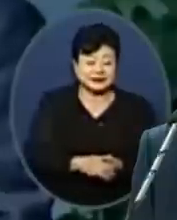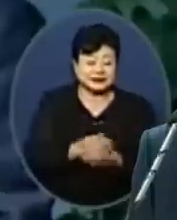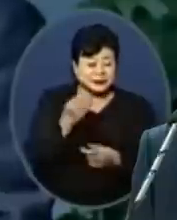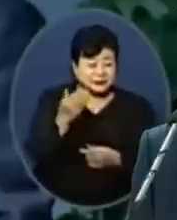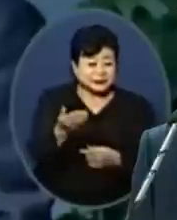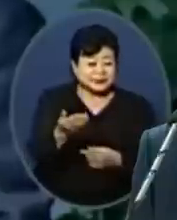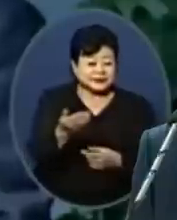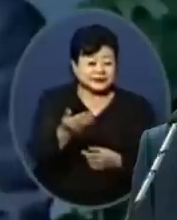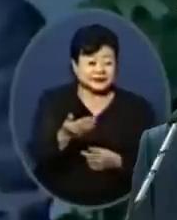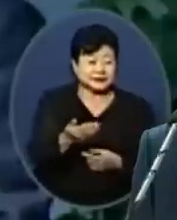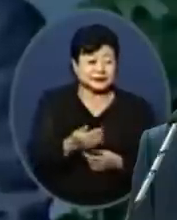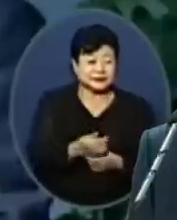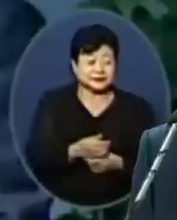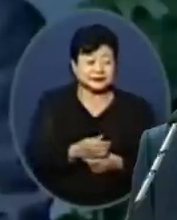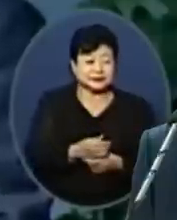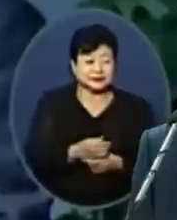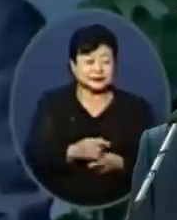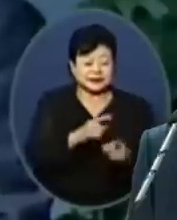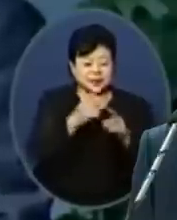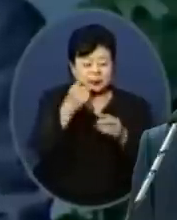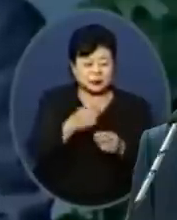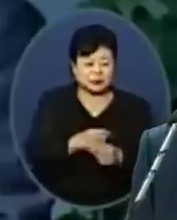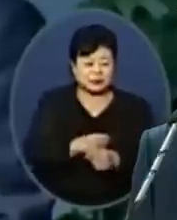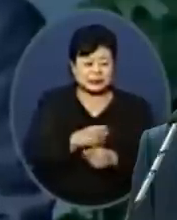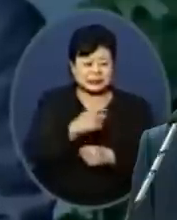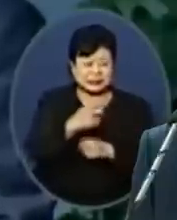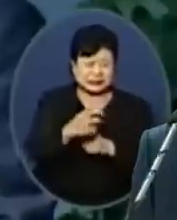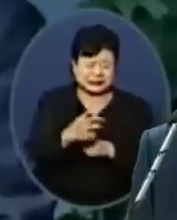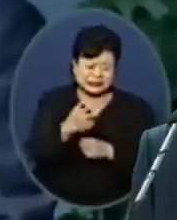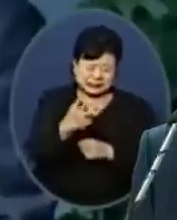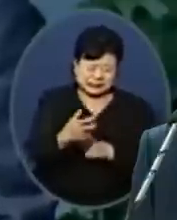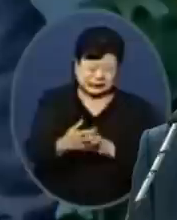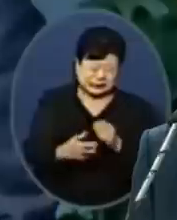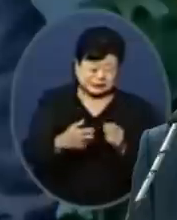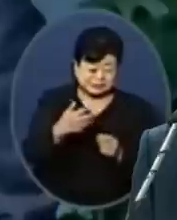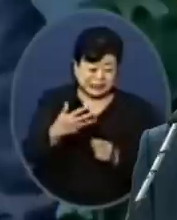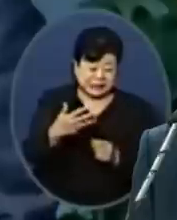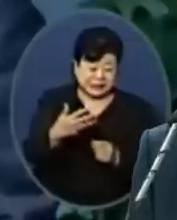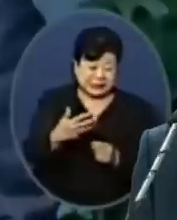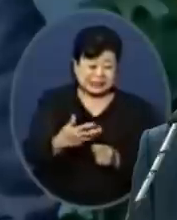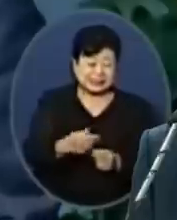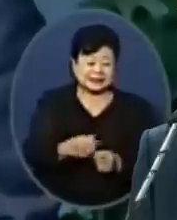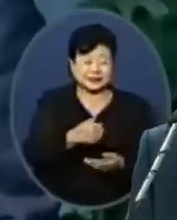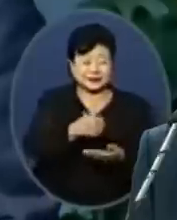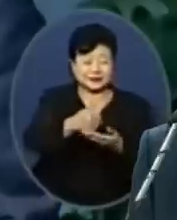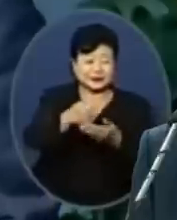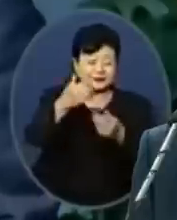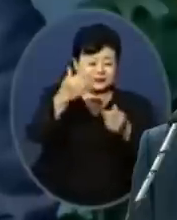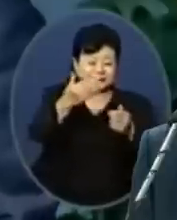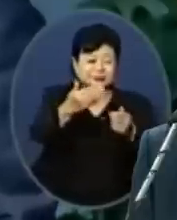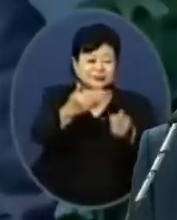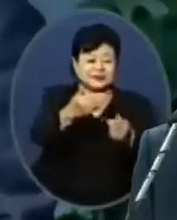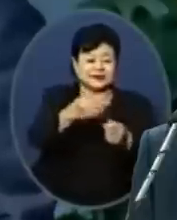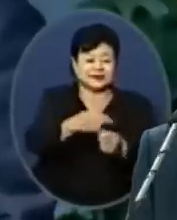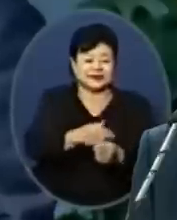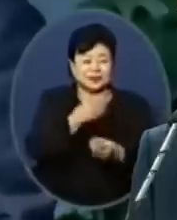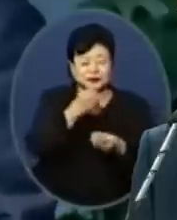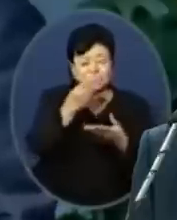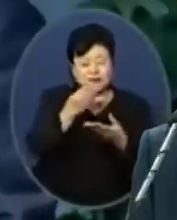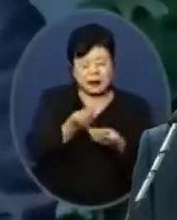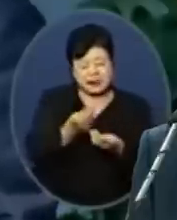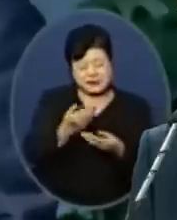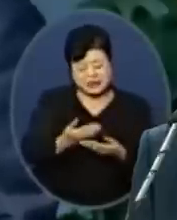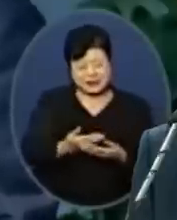저는 제가 살아온 78년 동안의 세월을 살펴볼 때 주님께 너무나 큰 축복을